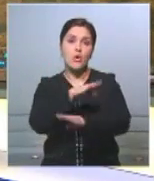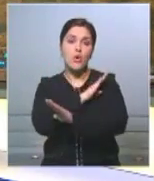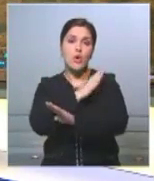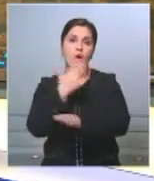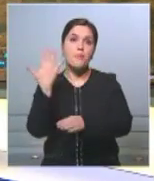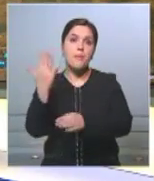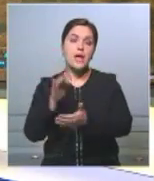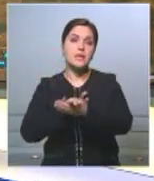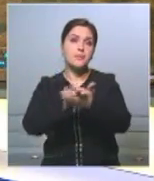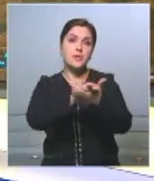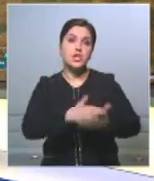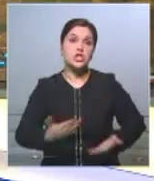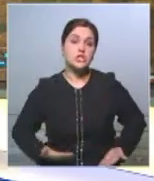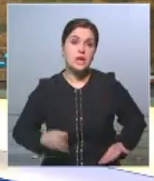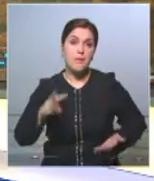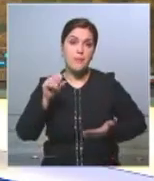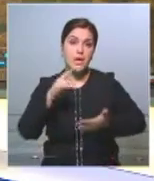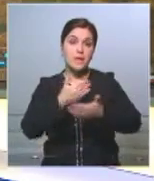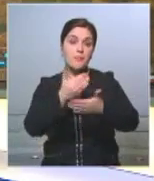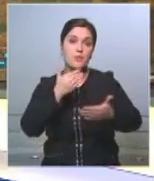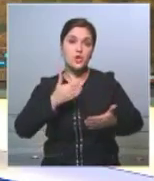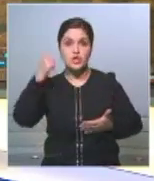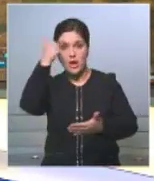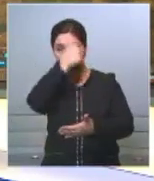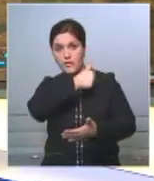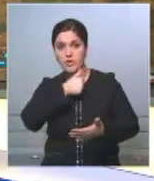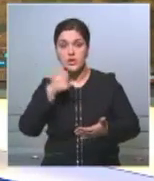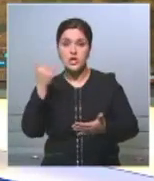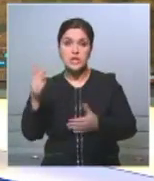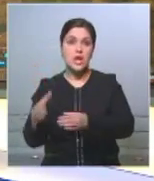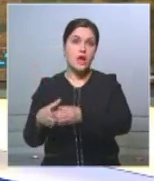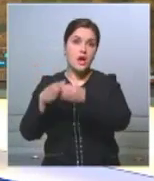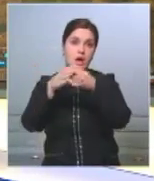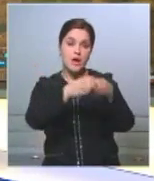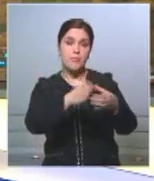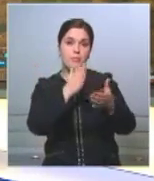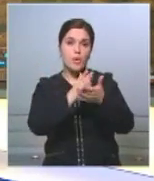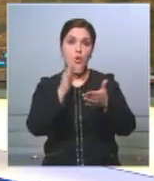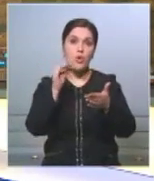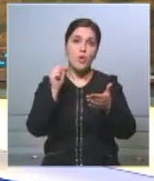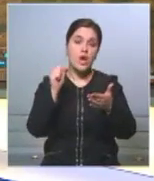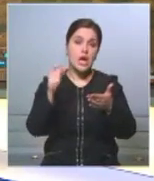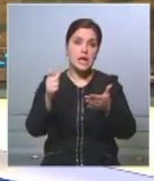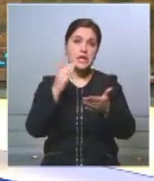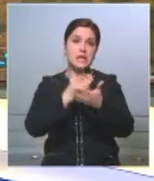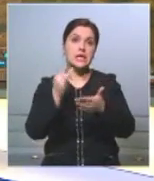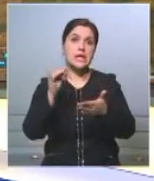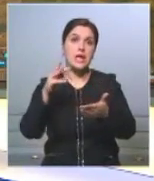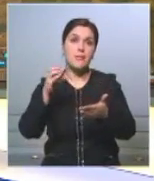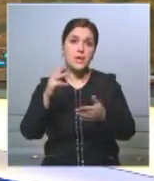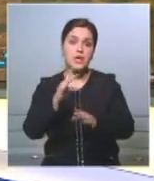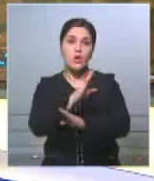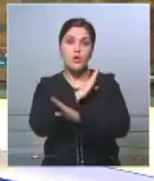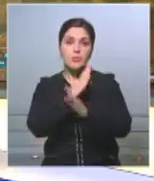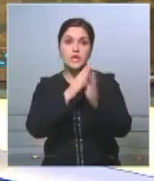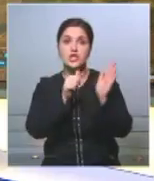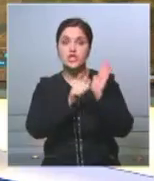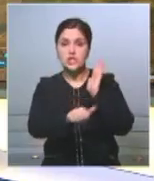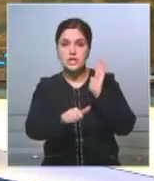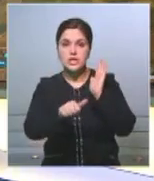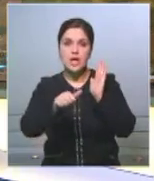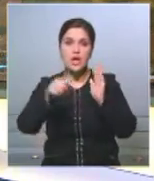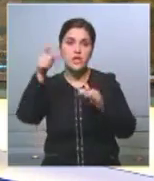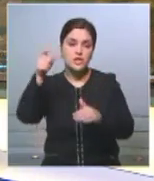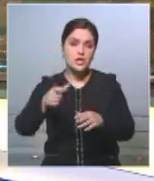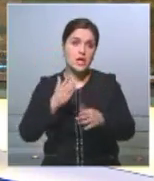жителей. В целом, с марта прошлого года, после введения альянсом арабских стран своих войск в Йемен, погибли порядка 6 тысяч